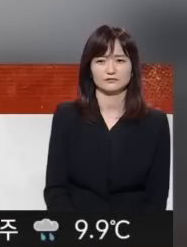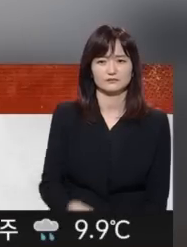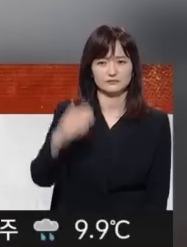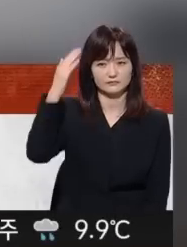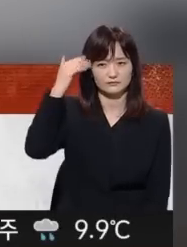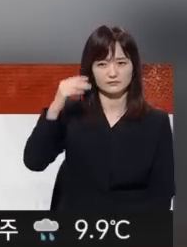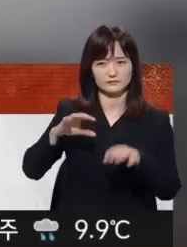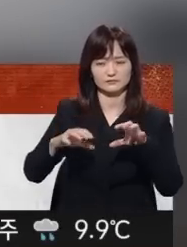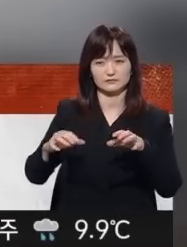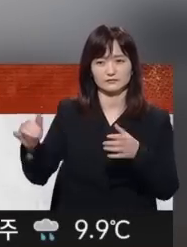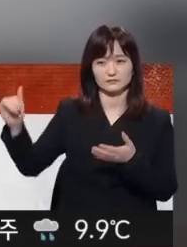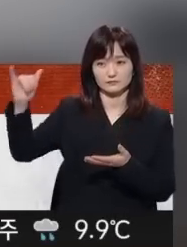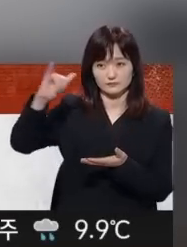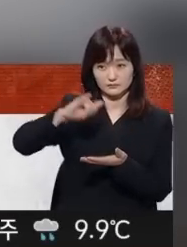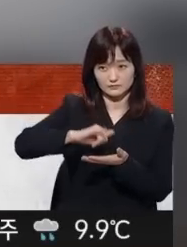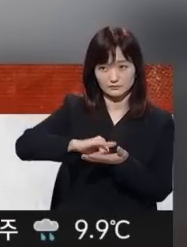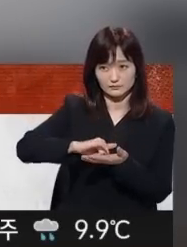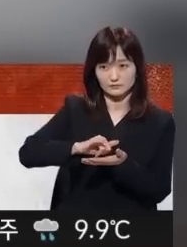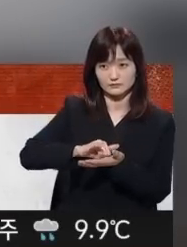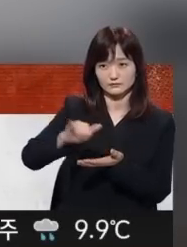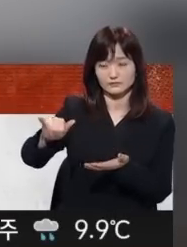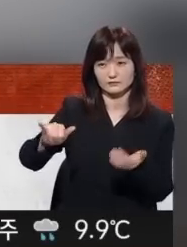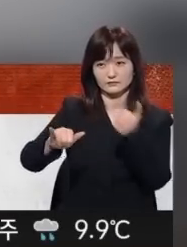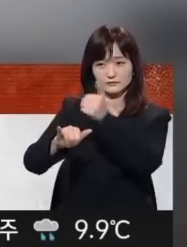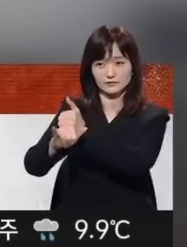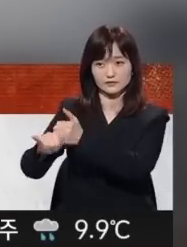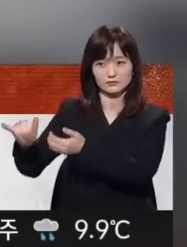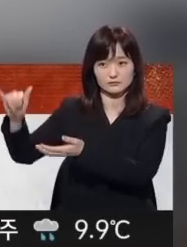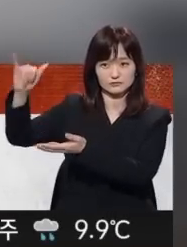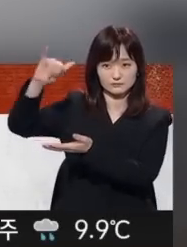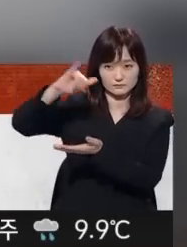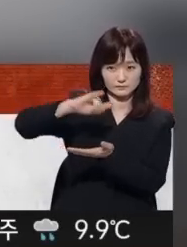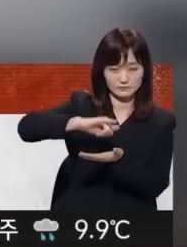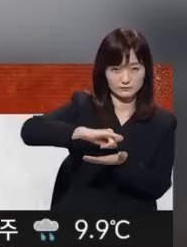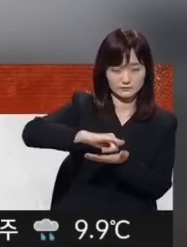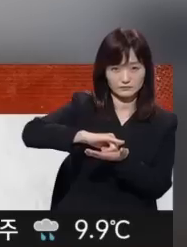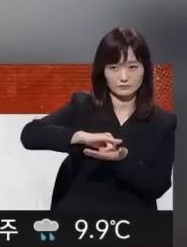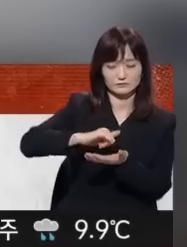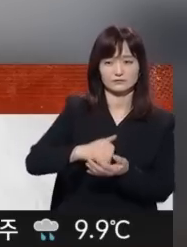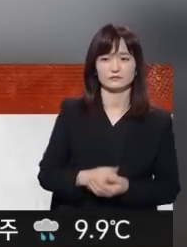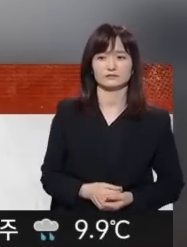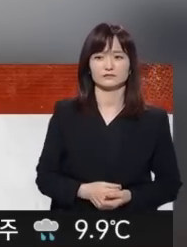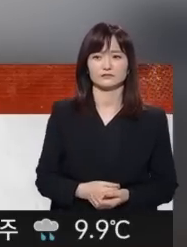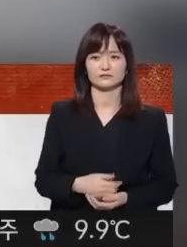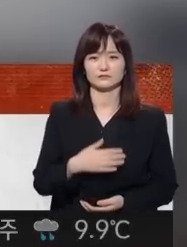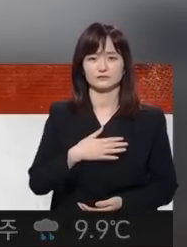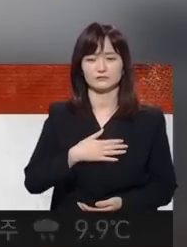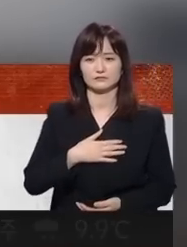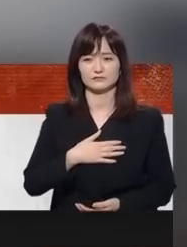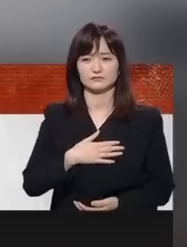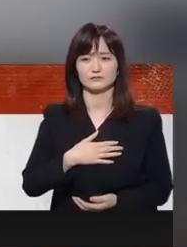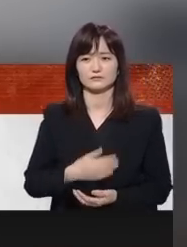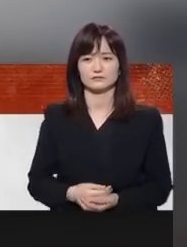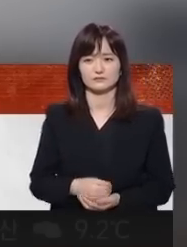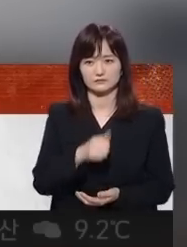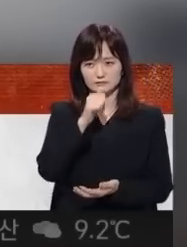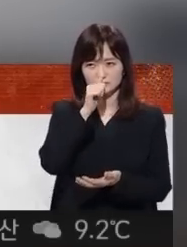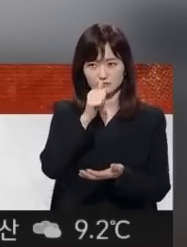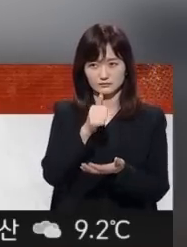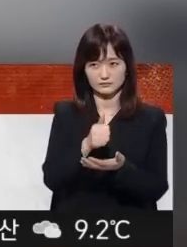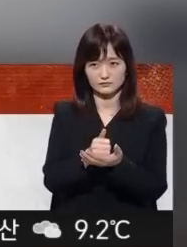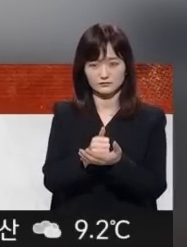한국에 들어와 있습니다 비행기 타고 들어갈 거예요 그리고 저의 배를 저의